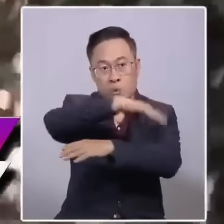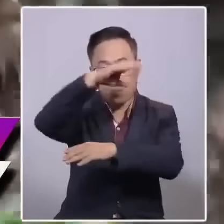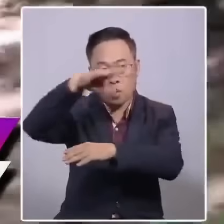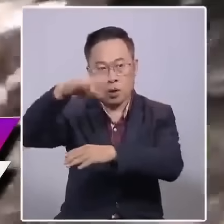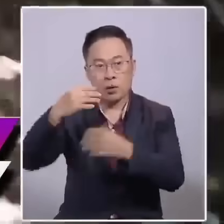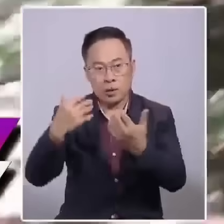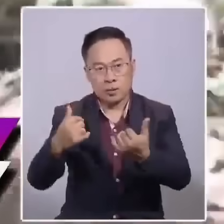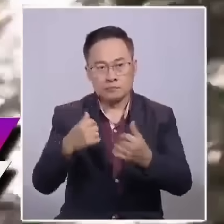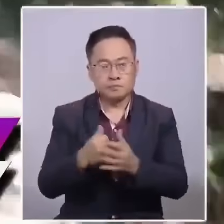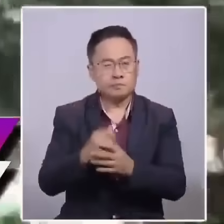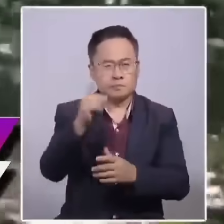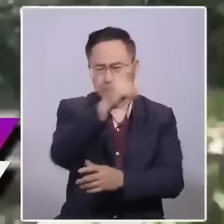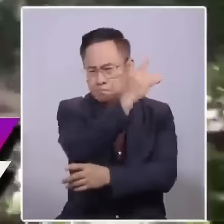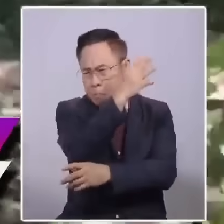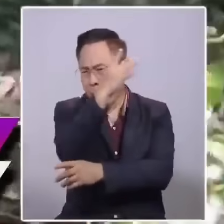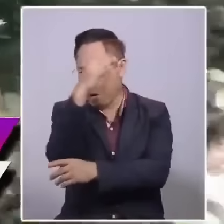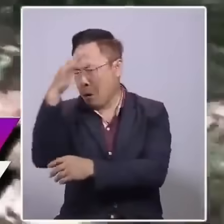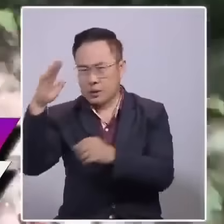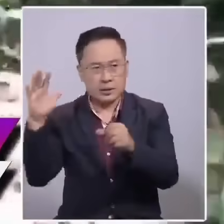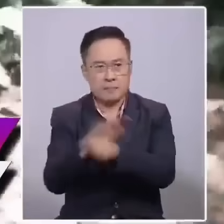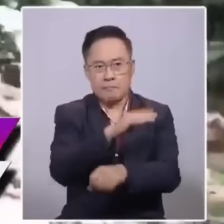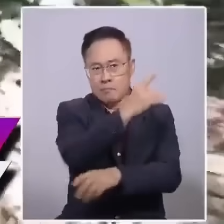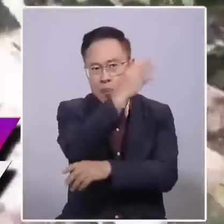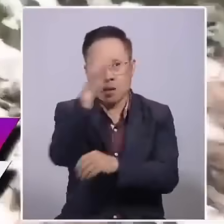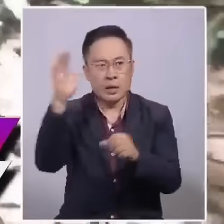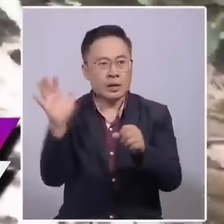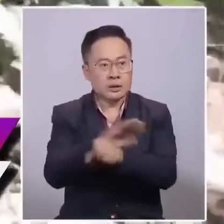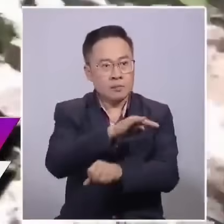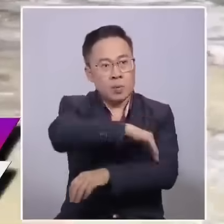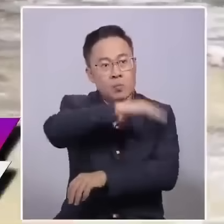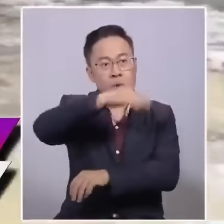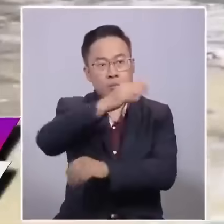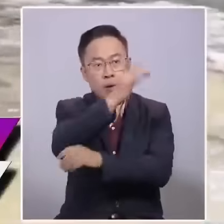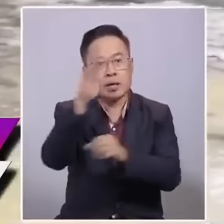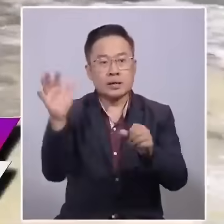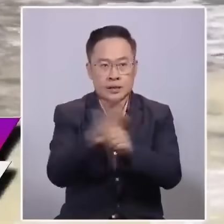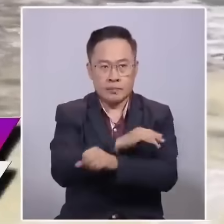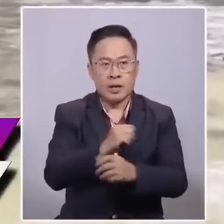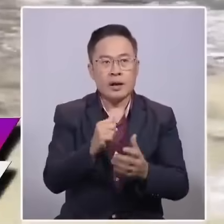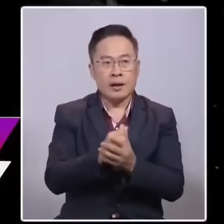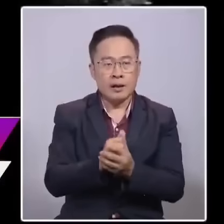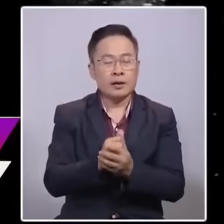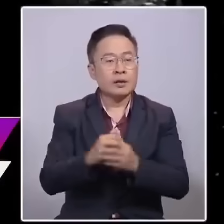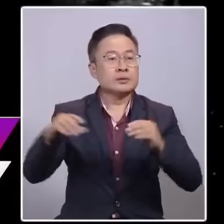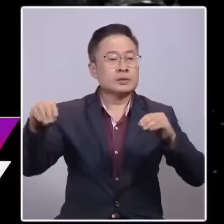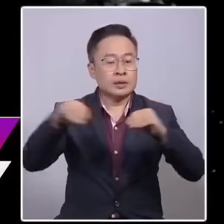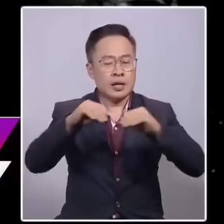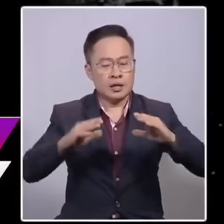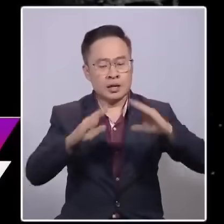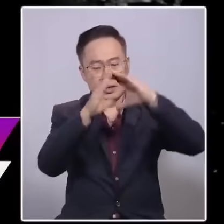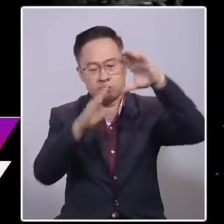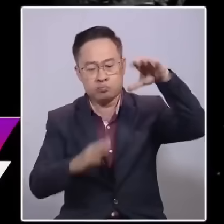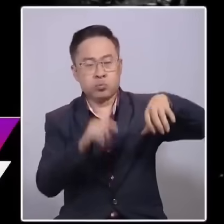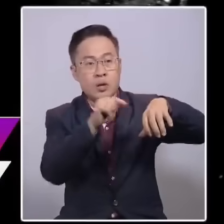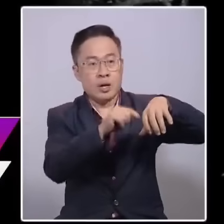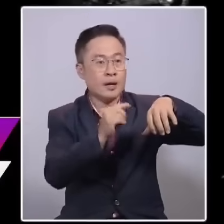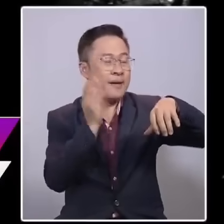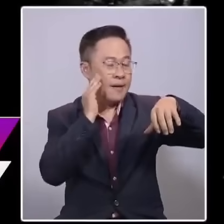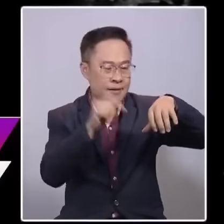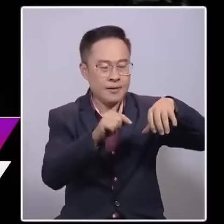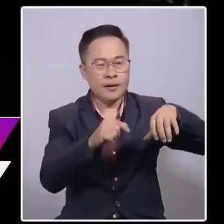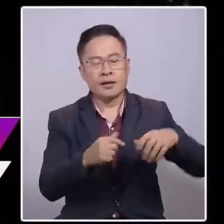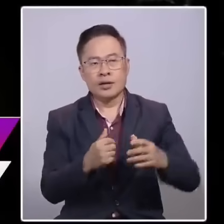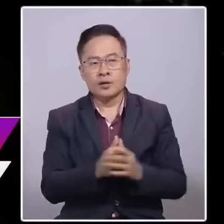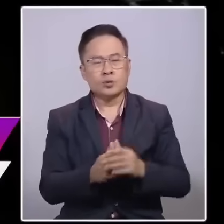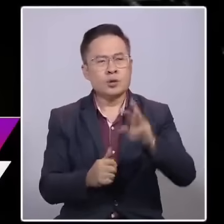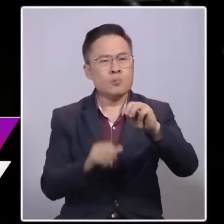เพราะว่าเป็นพื้นที่ป่าทึบนะบริเวณห้วยลูกเม่นอยู่ห่างจากขนำนายเนี่ยประมาณ 300เมตอยู่ในพื้นที่หมู่ที่